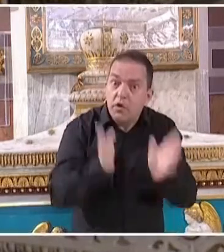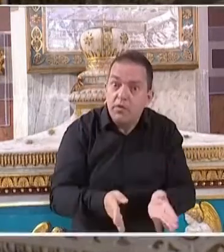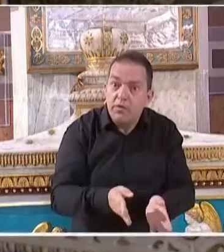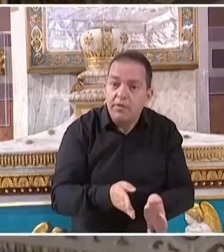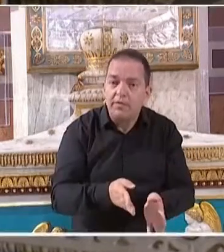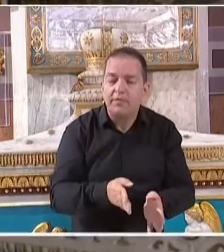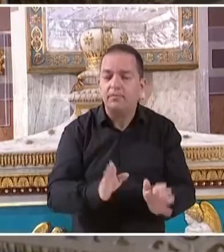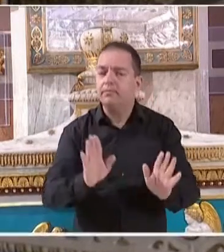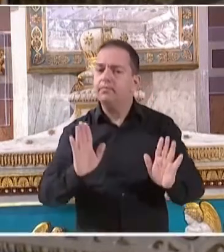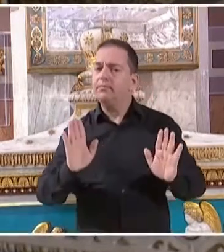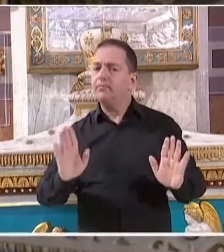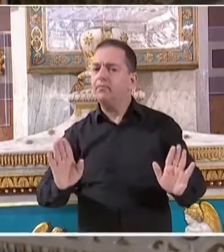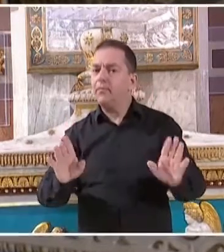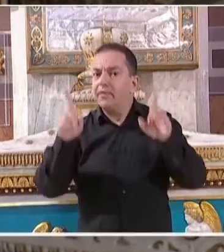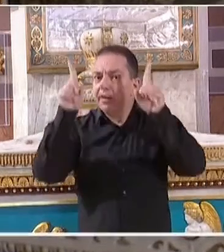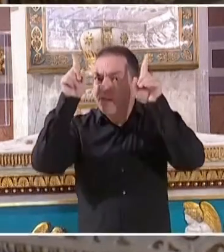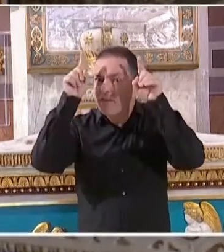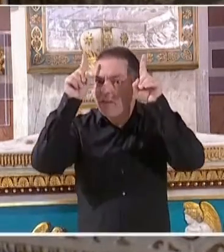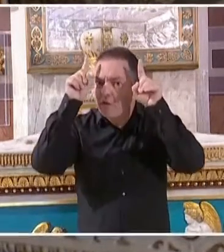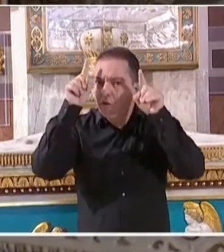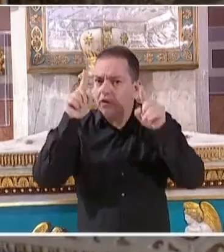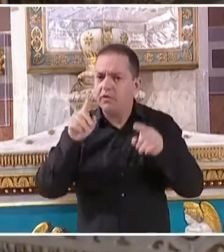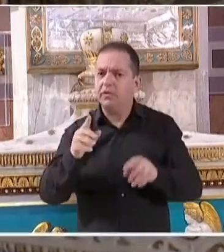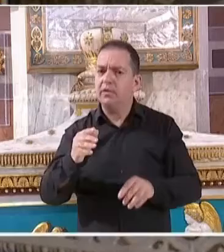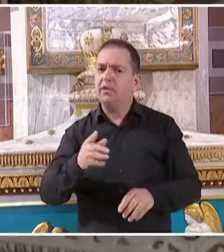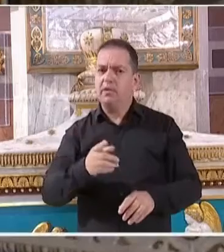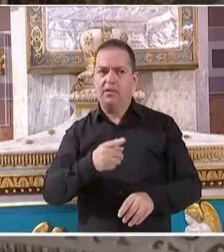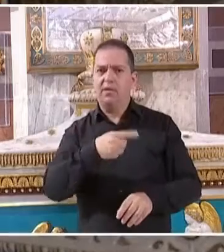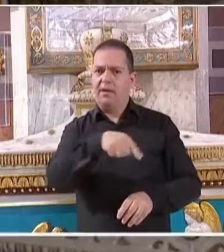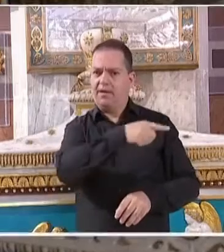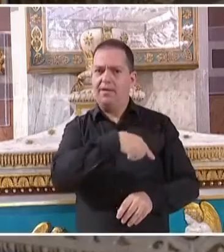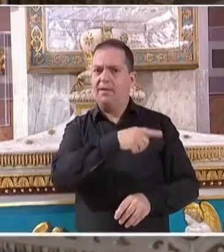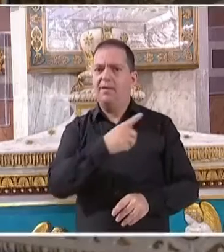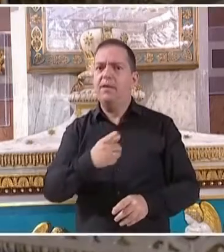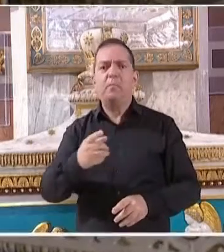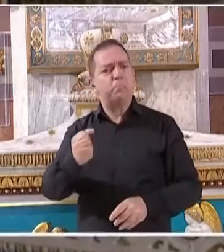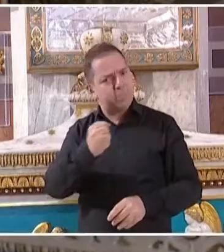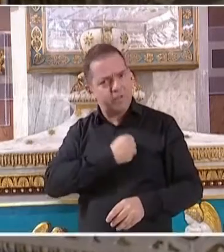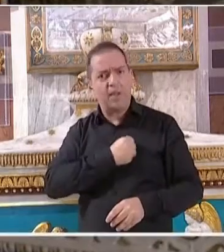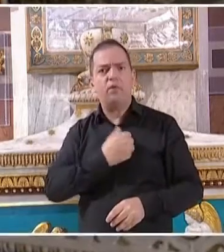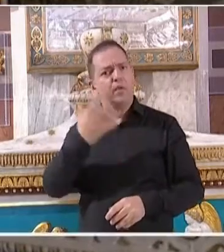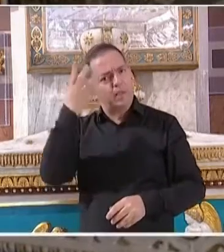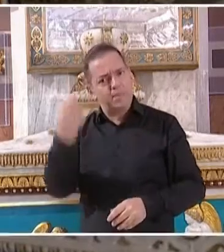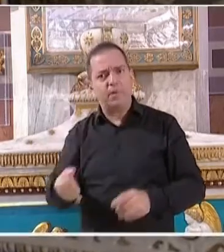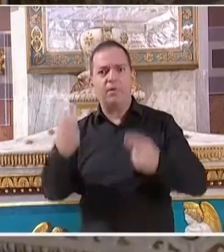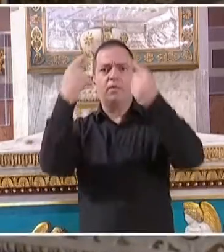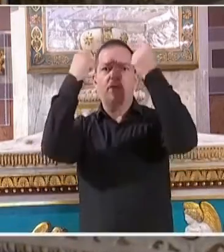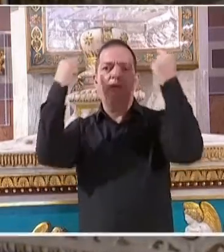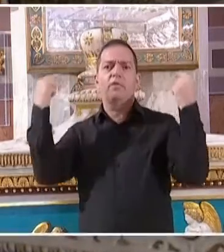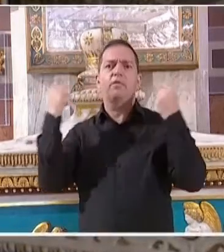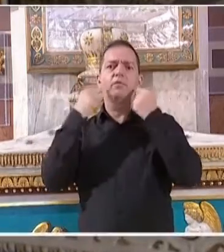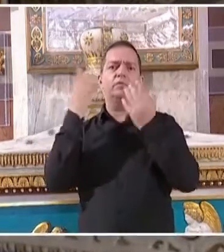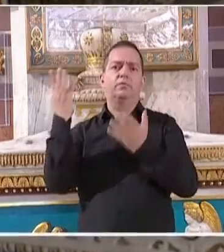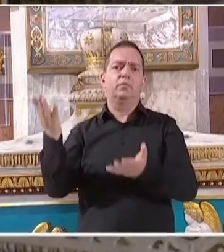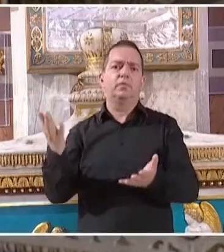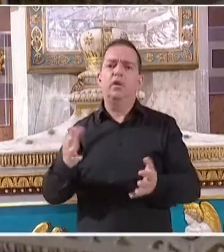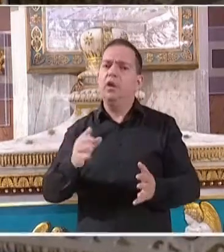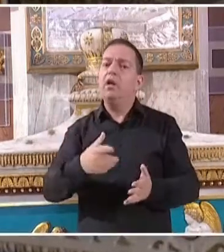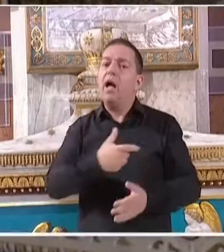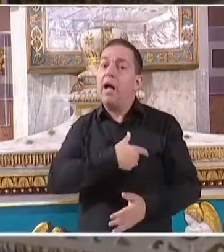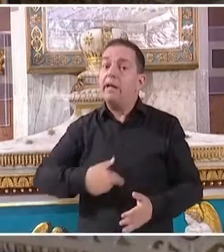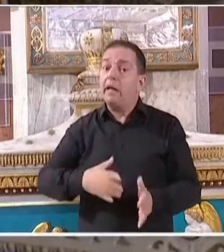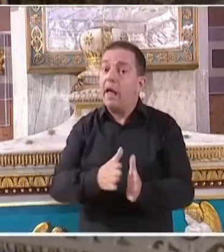πονηρά πνεύματα πιστεύουν στην ύπαρξη του Θεού, όπως διαβάζουμε στην Αγία